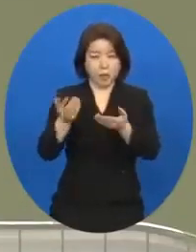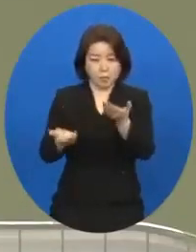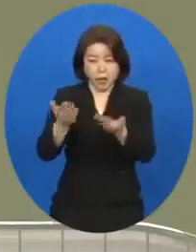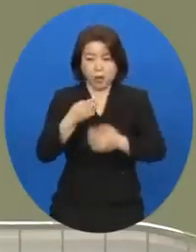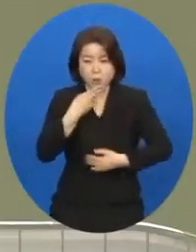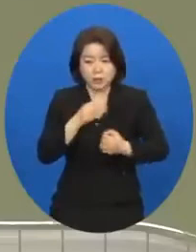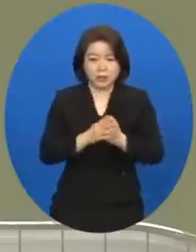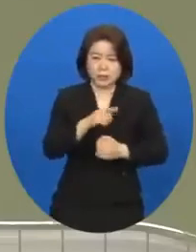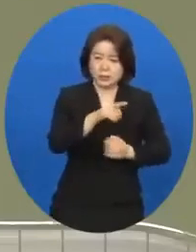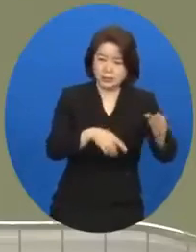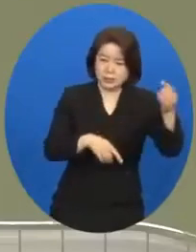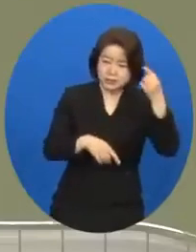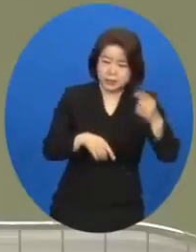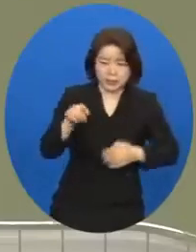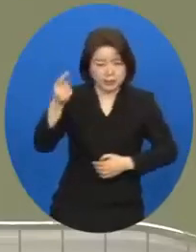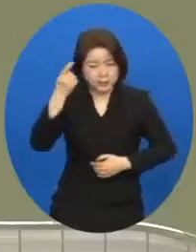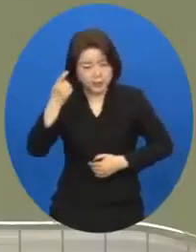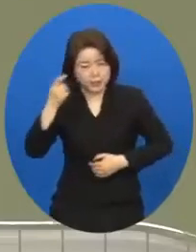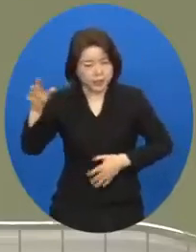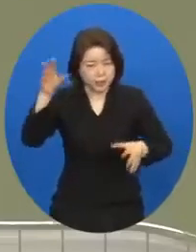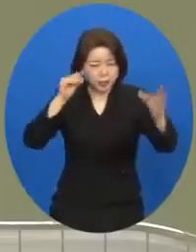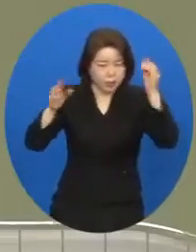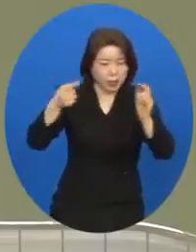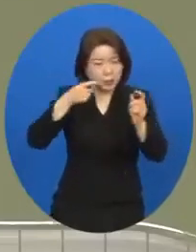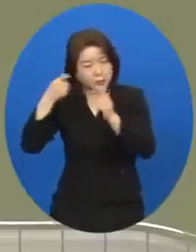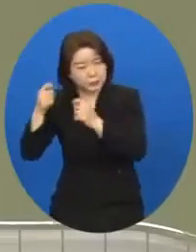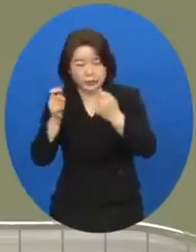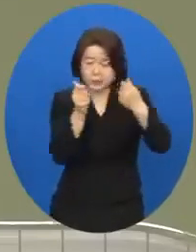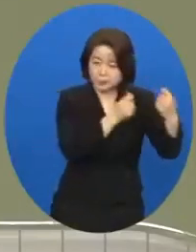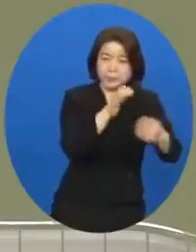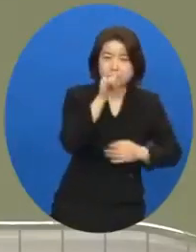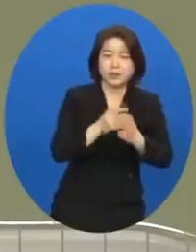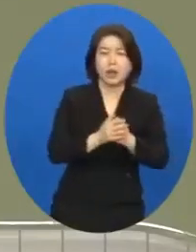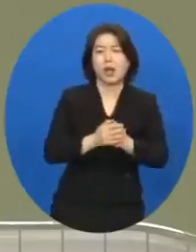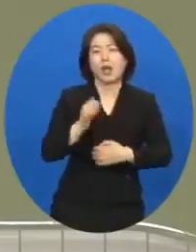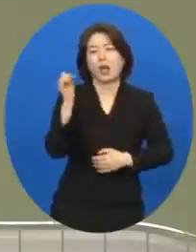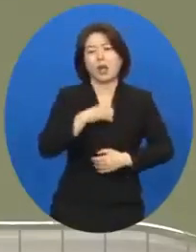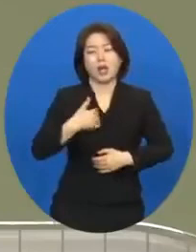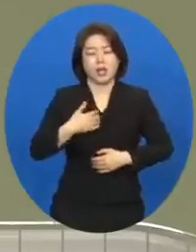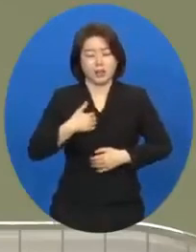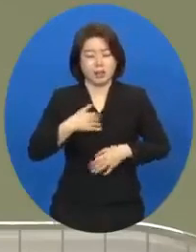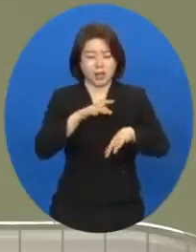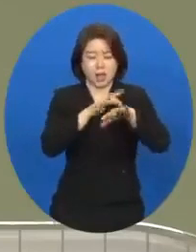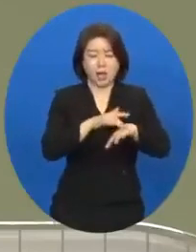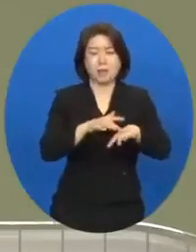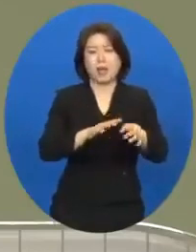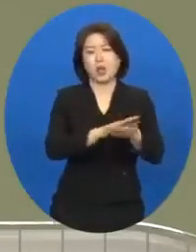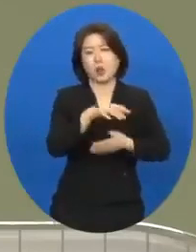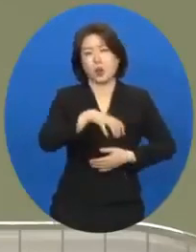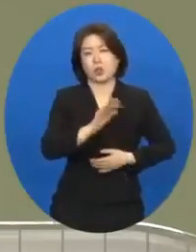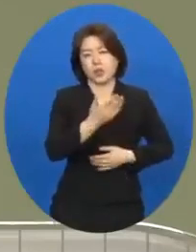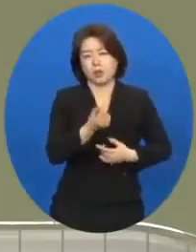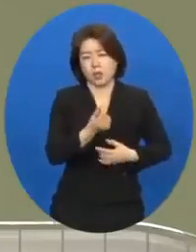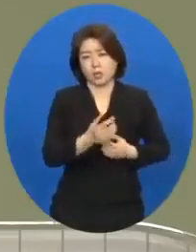생각 저 생각 받아들이고 내 마음이 악마의 놀이터가 됐구나. 부부 사이에 부모